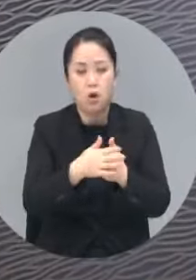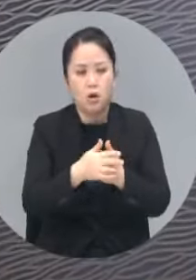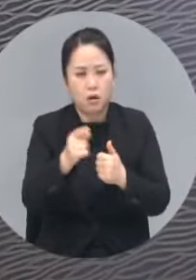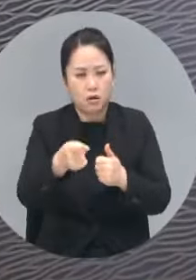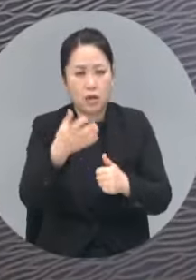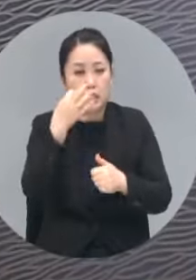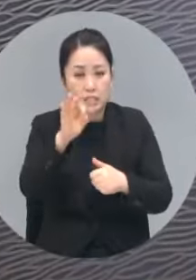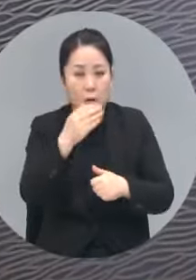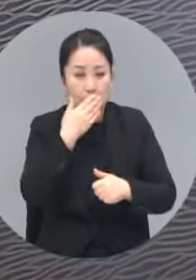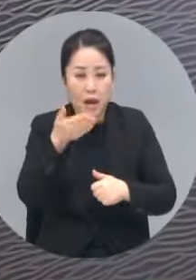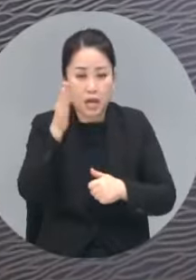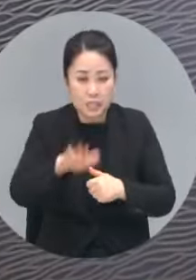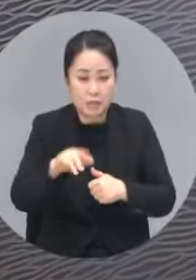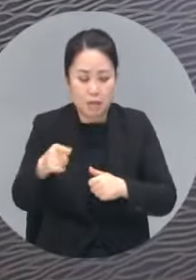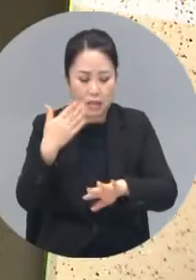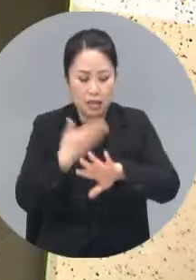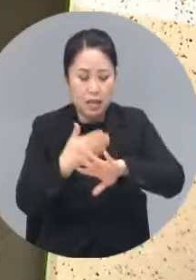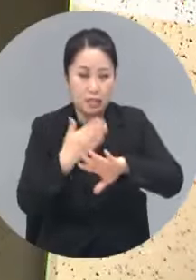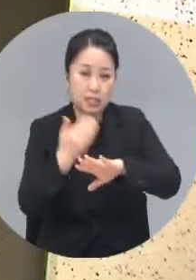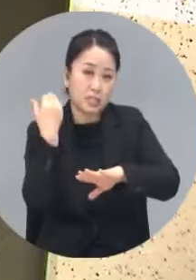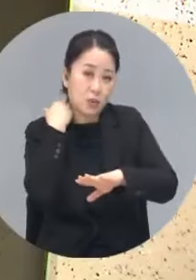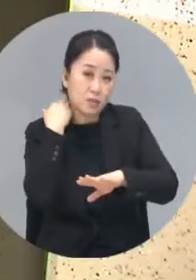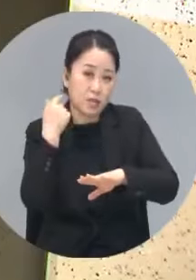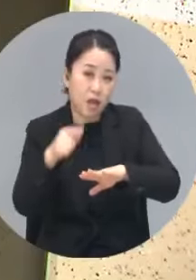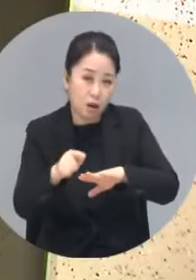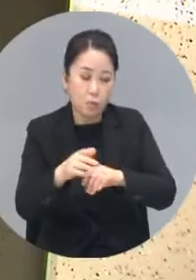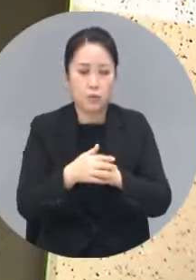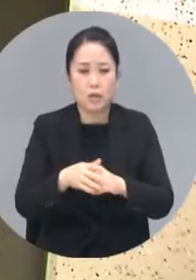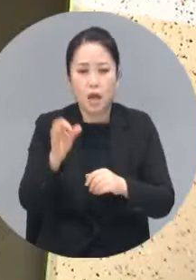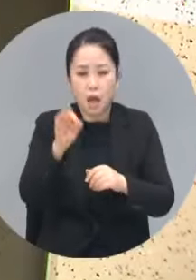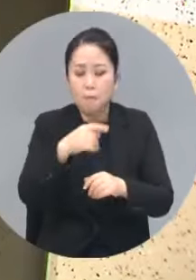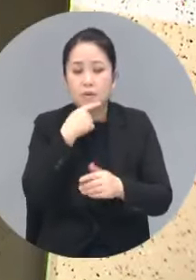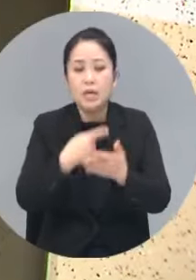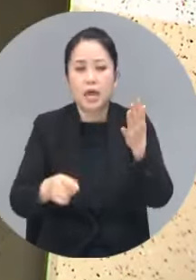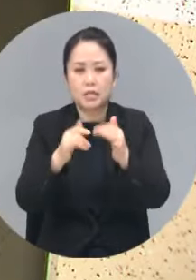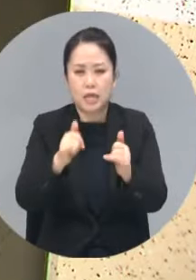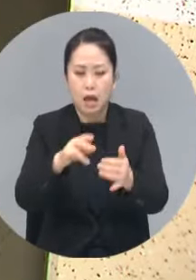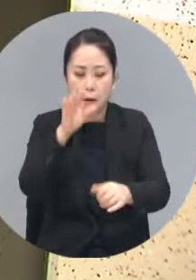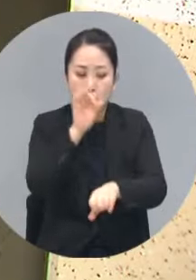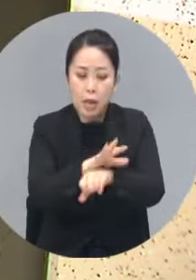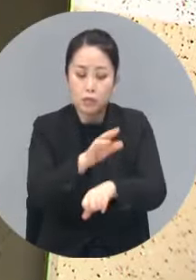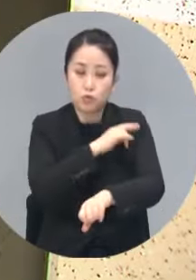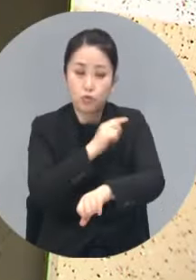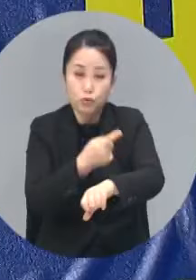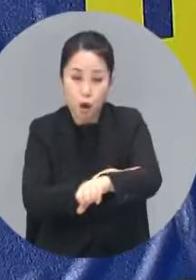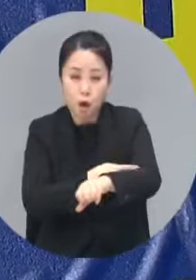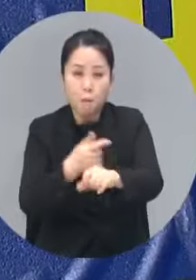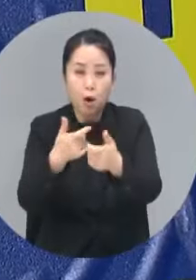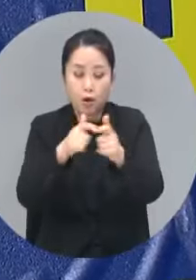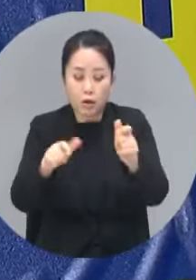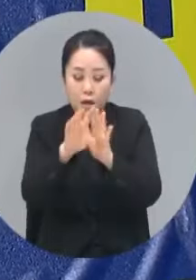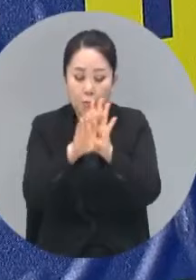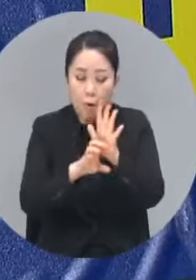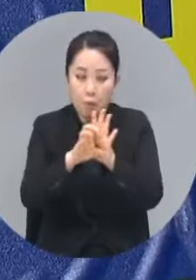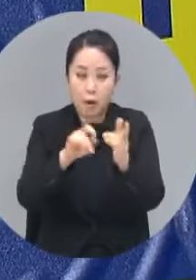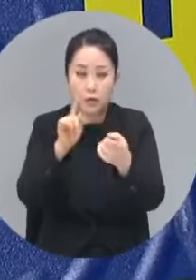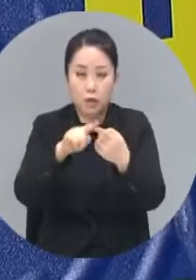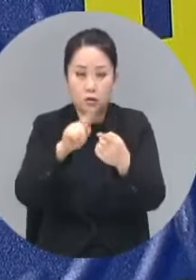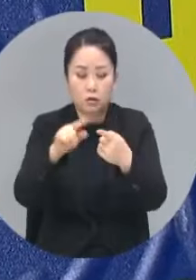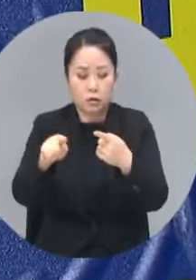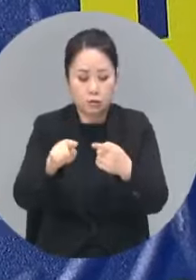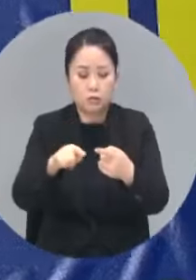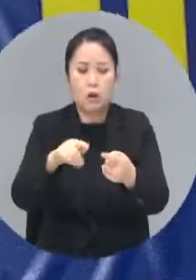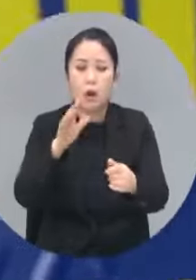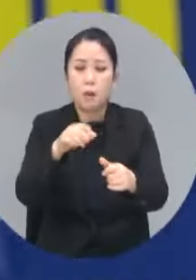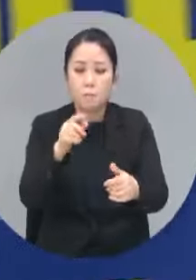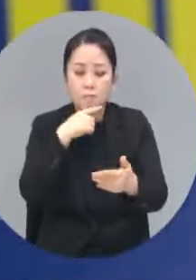다르게 피해자 우선 매수권이나 경공매 유해는 지원되지 않습니다 임대차 보호법상 대항력이 없어